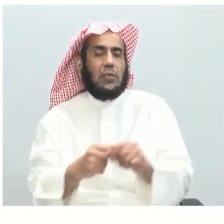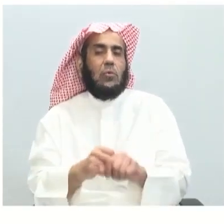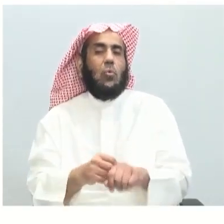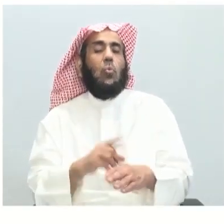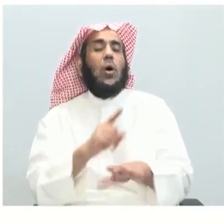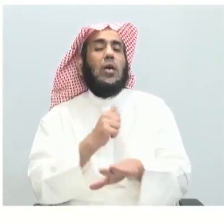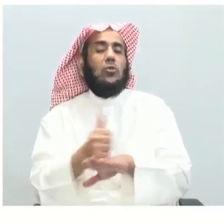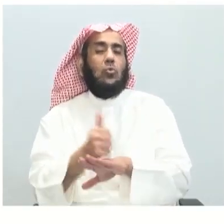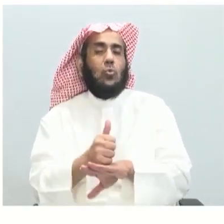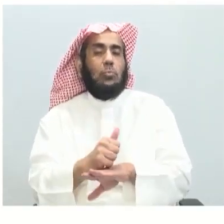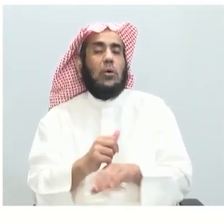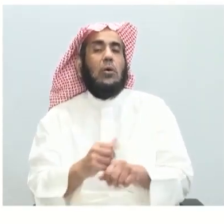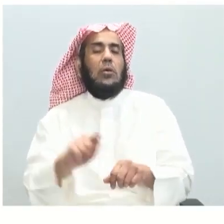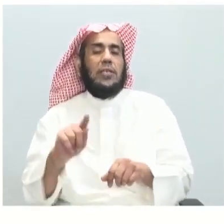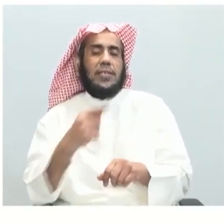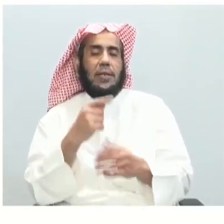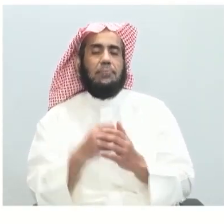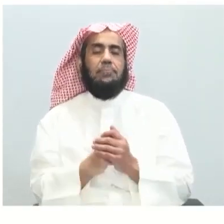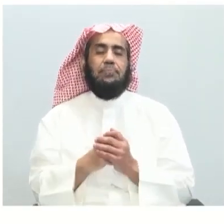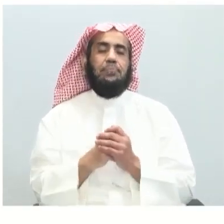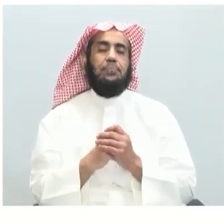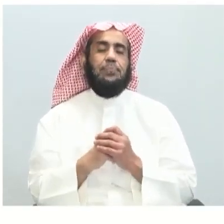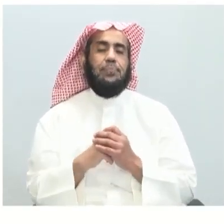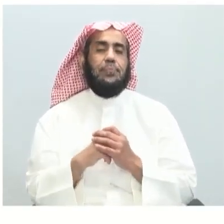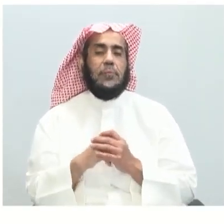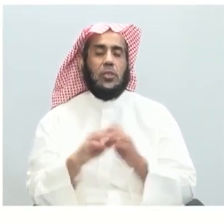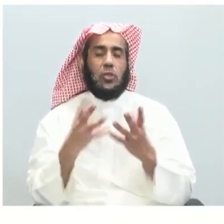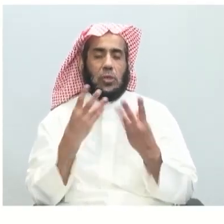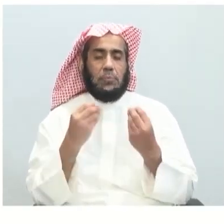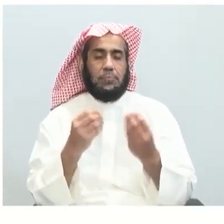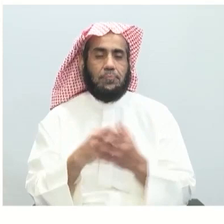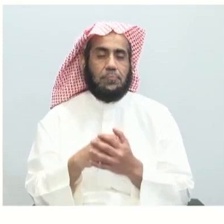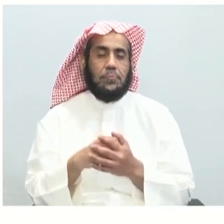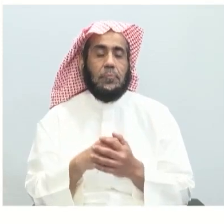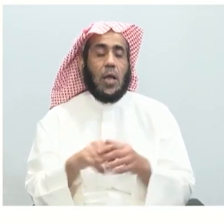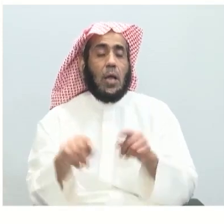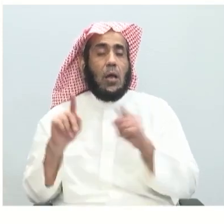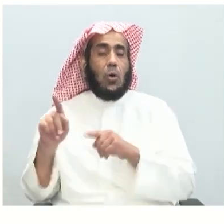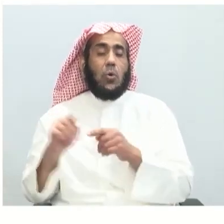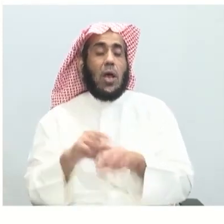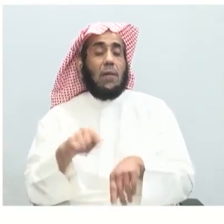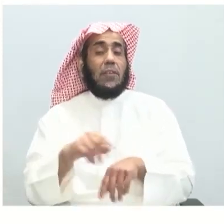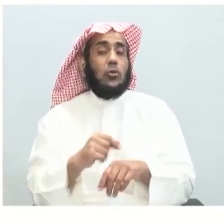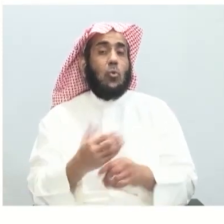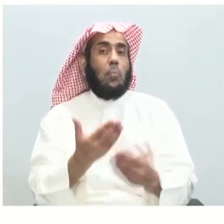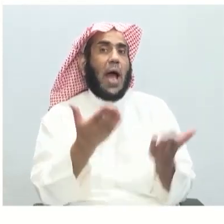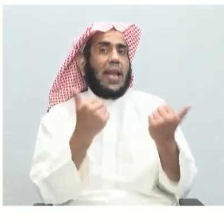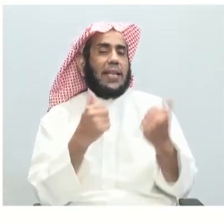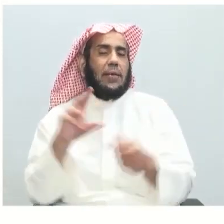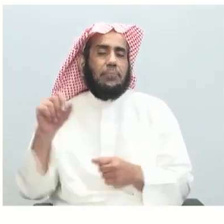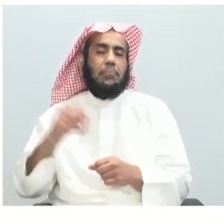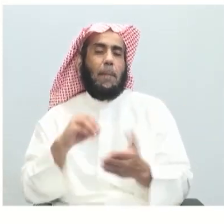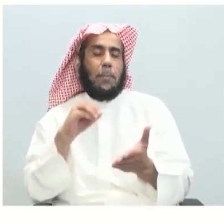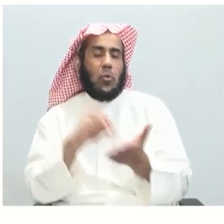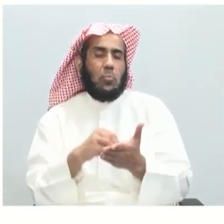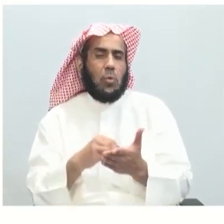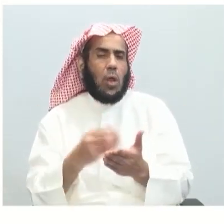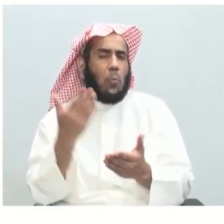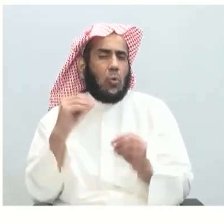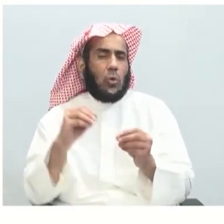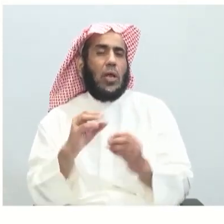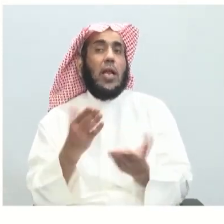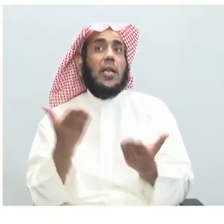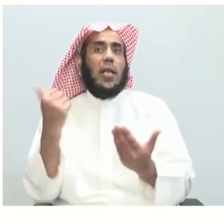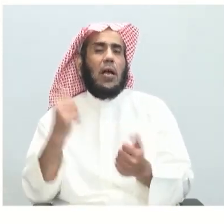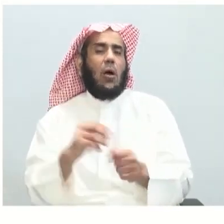الاستثناء اسلوب الشرط وفي اسلوب الاستثناء جميل هنا في اسلوب النداء ايضا من ضمن موضوعات تحدثنا عنها